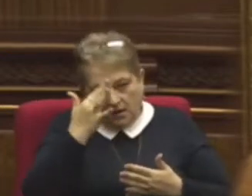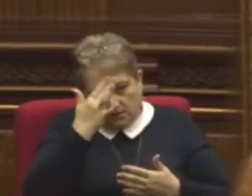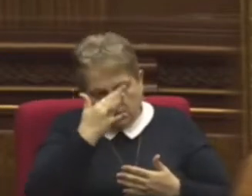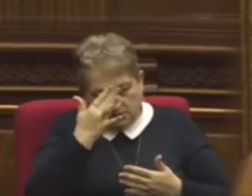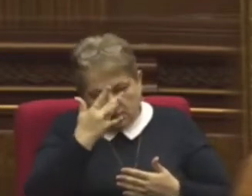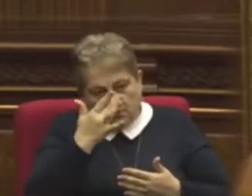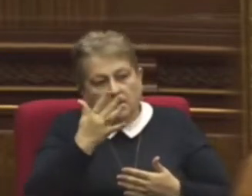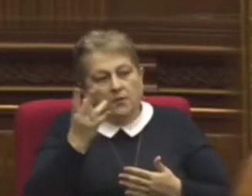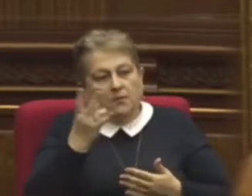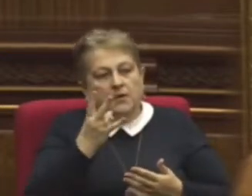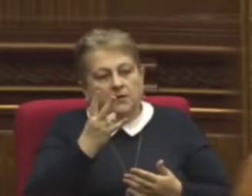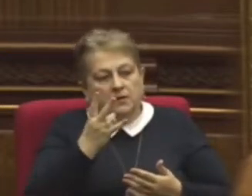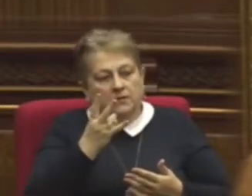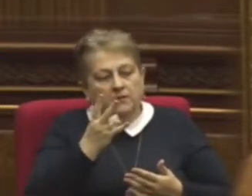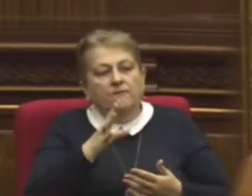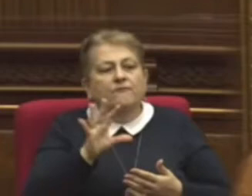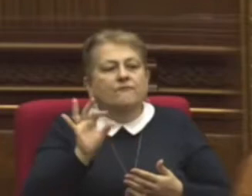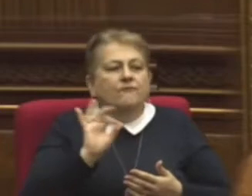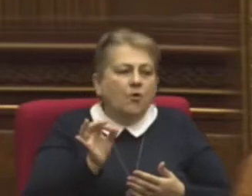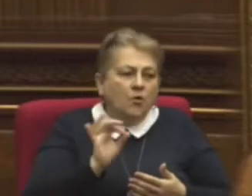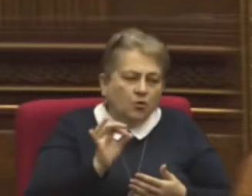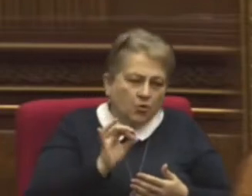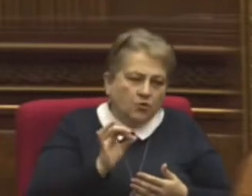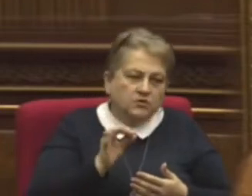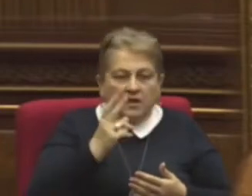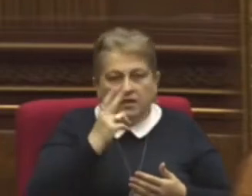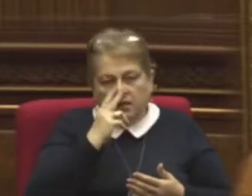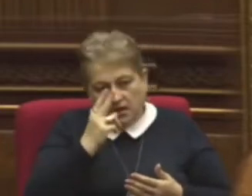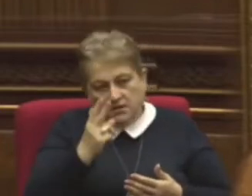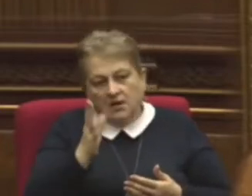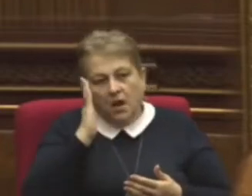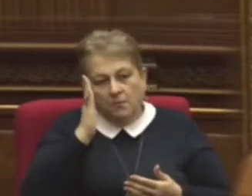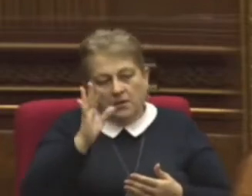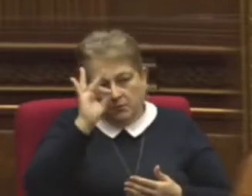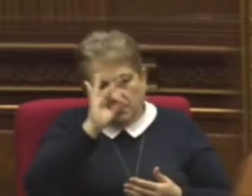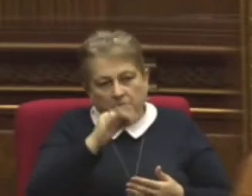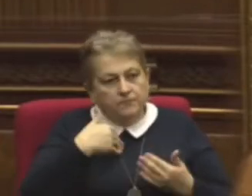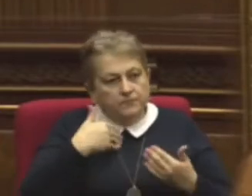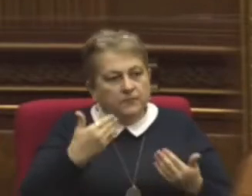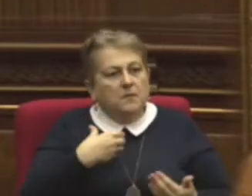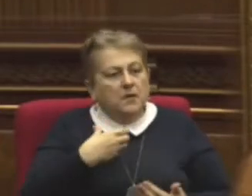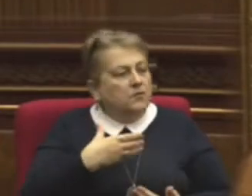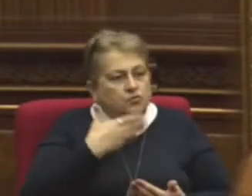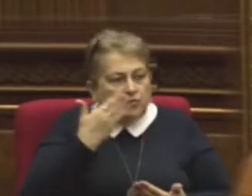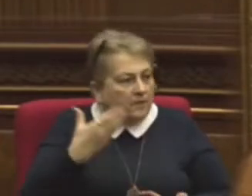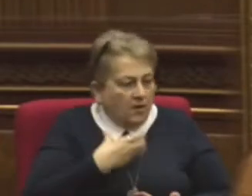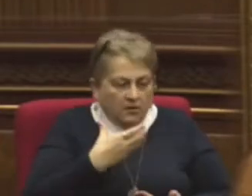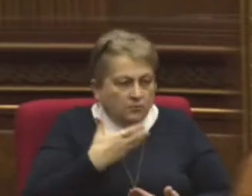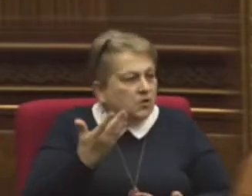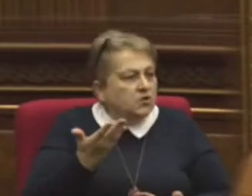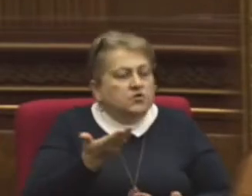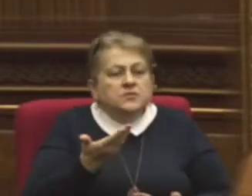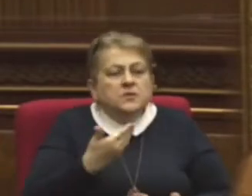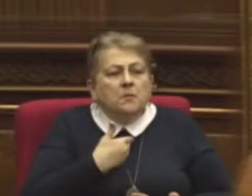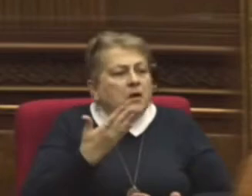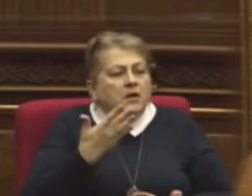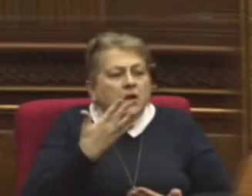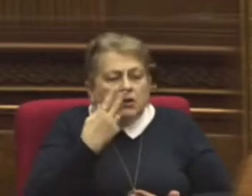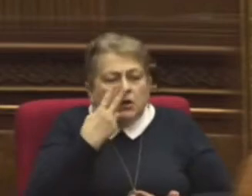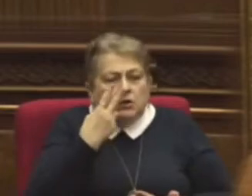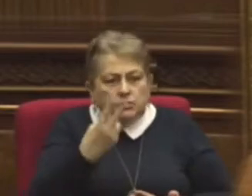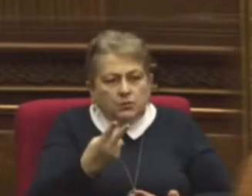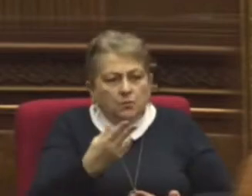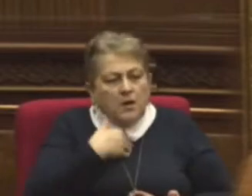որի մասին այստեղ խոսում էր, որոշ տեսիրք ապագայի մասին, որը մենք այսօր վախենամ չունենք, թե ինչպիսին ենք մենք տեսնում